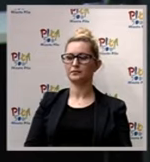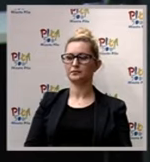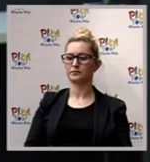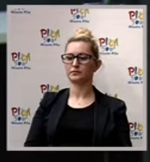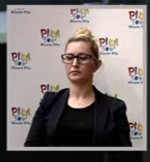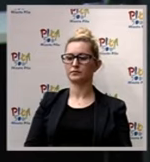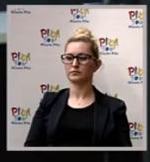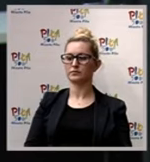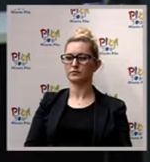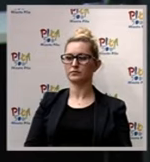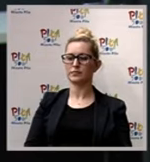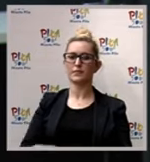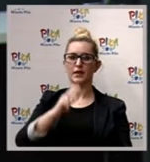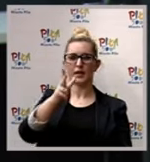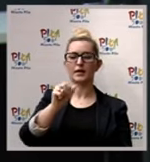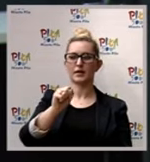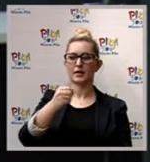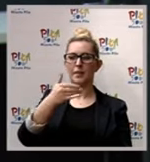pracy. Halina Szymańska.